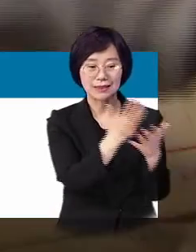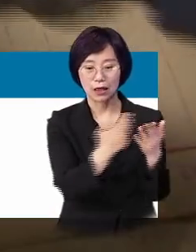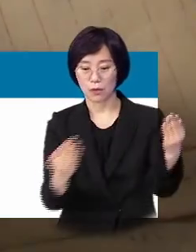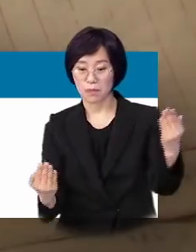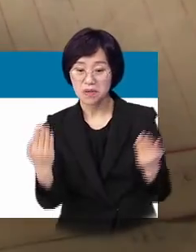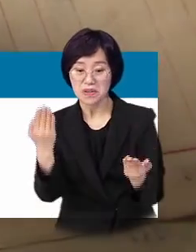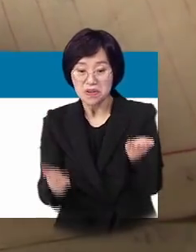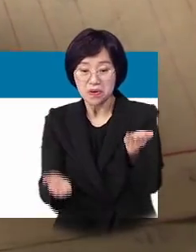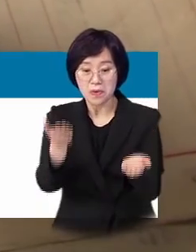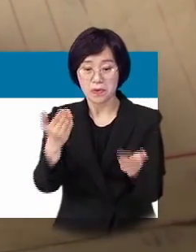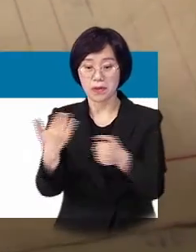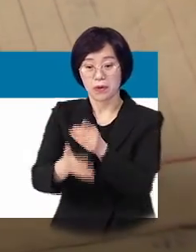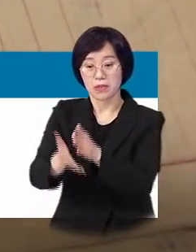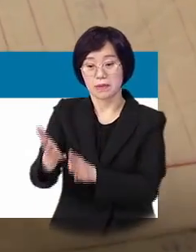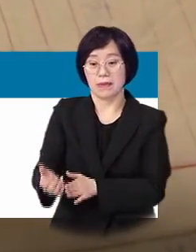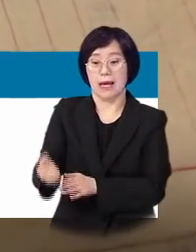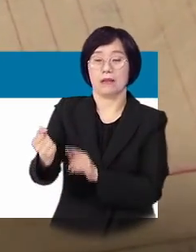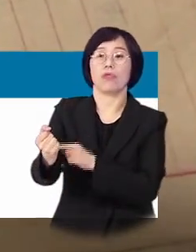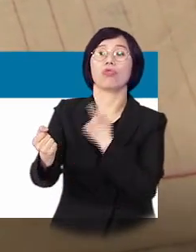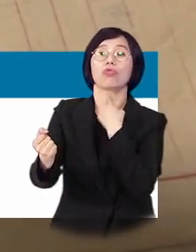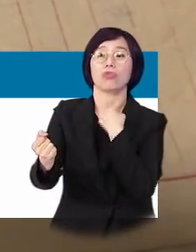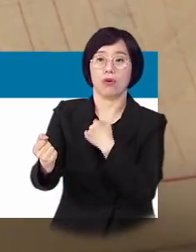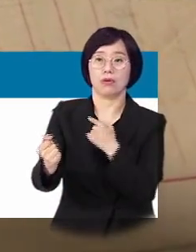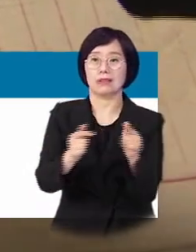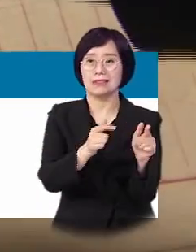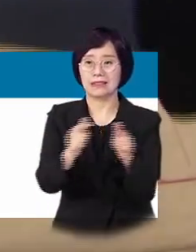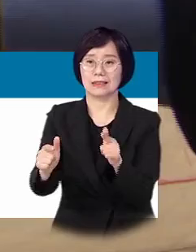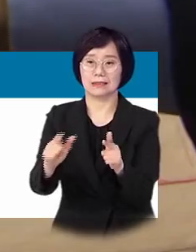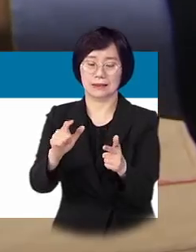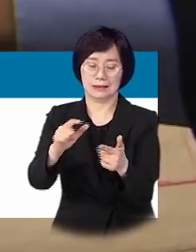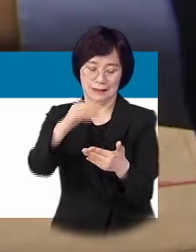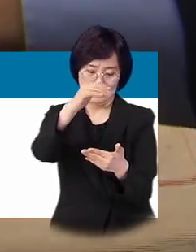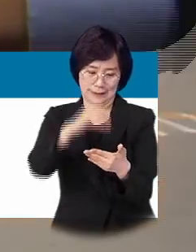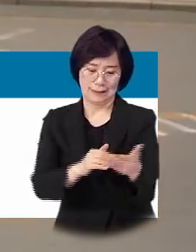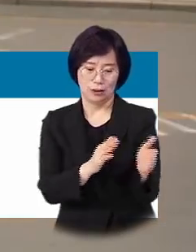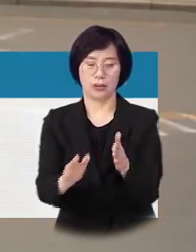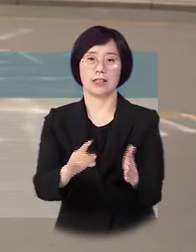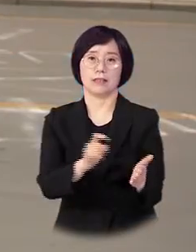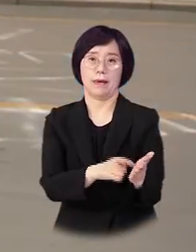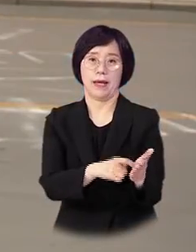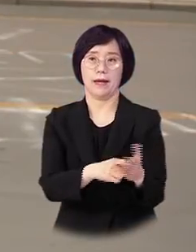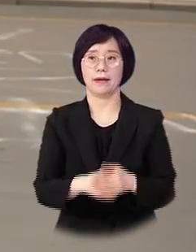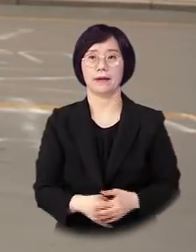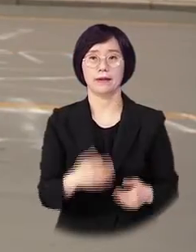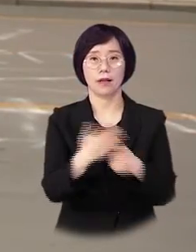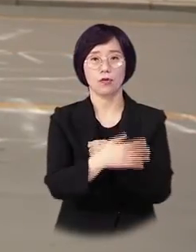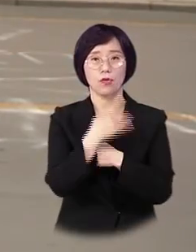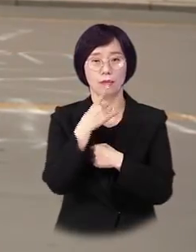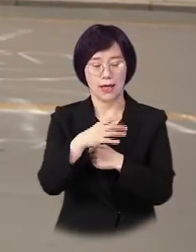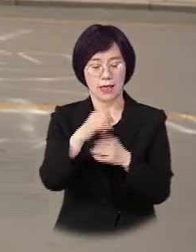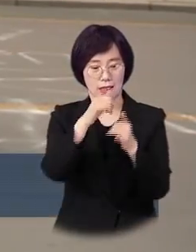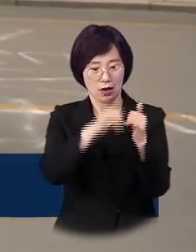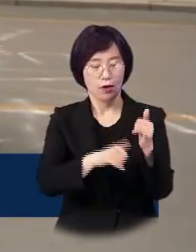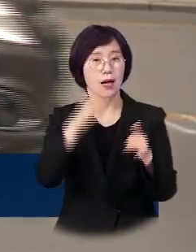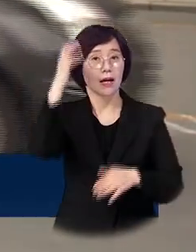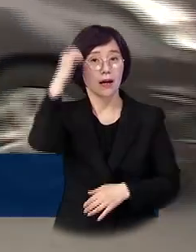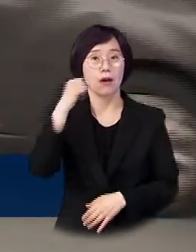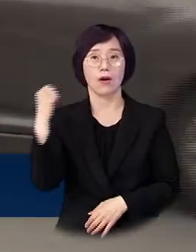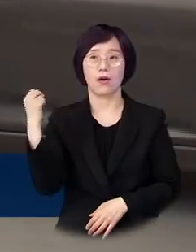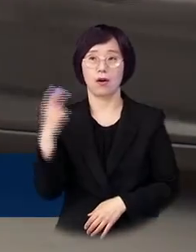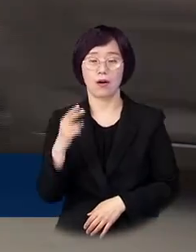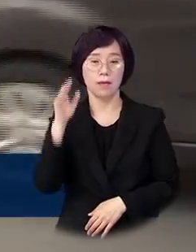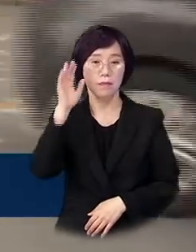시립 박물관 이 가지고 있었던 상들을 정리해 내는 것들이 급선무입니다 배구 만에 유구한 역사를 기억하고